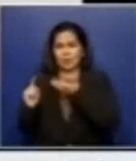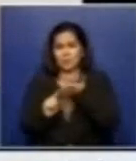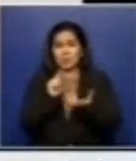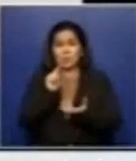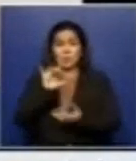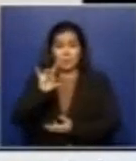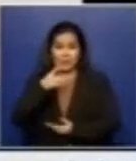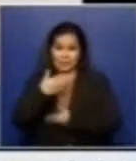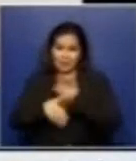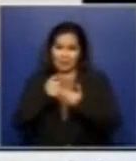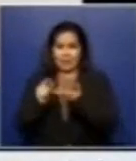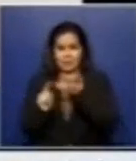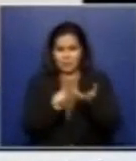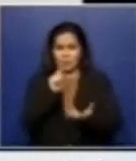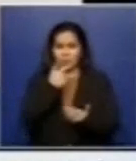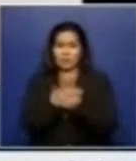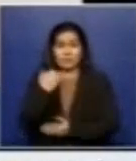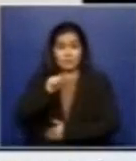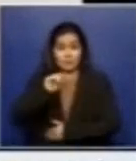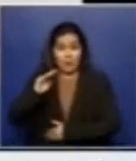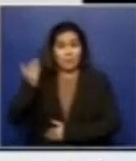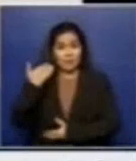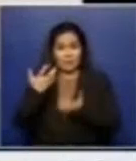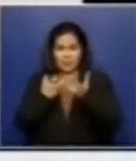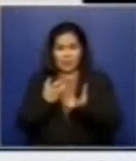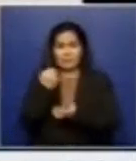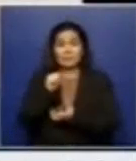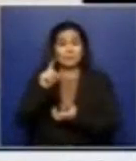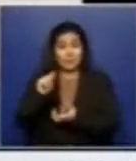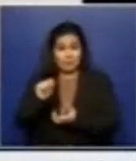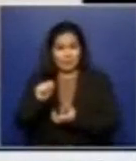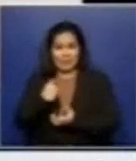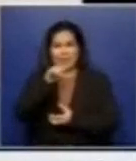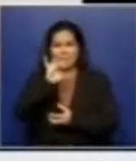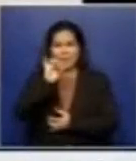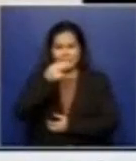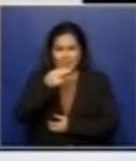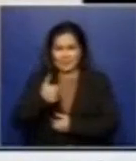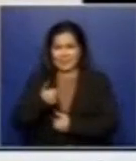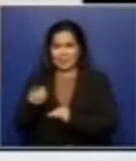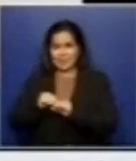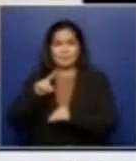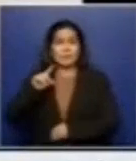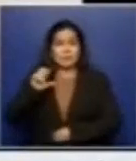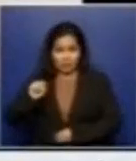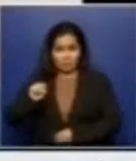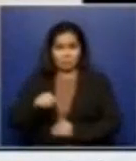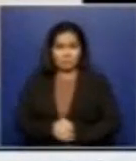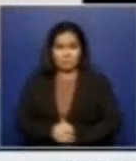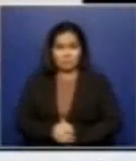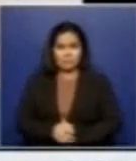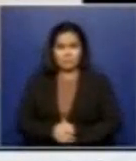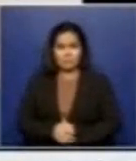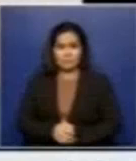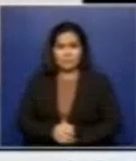8ก็จะขายได้กิโลละ10บาทเคยได้10ตัน 80,000 ก็จะได้10ตัน 100,000 บาทนะครับไม่ต้อง